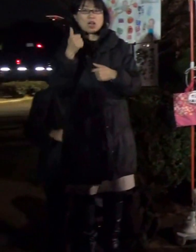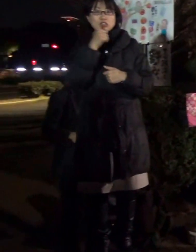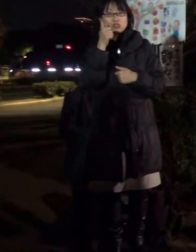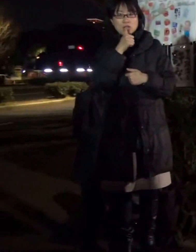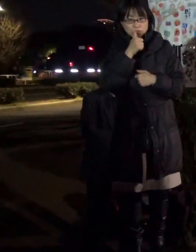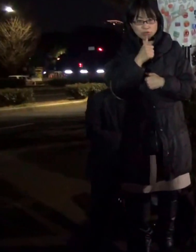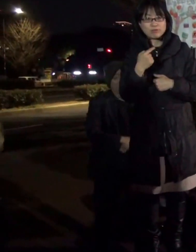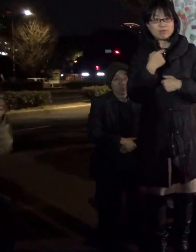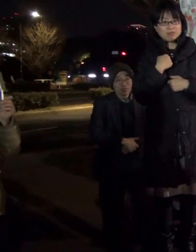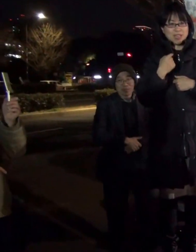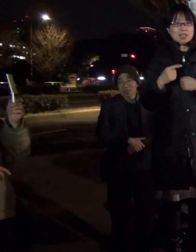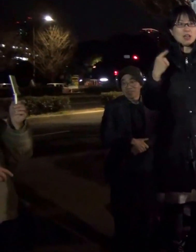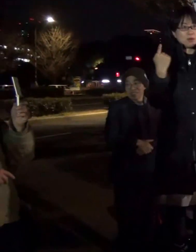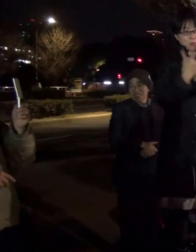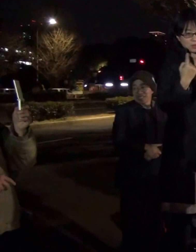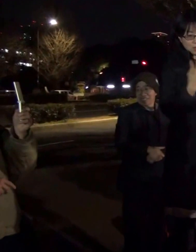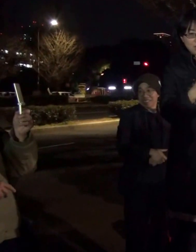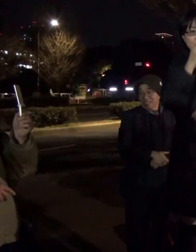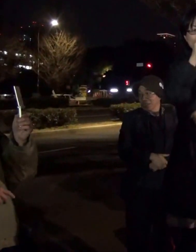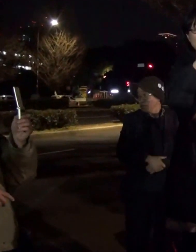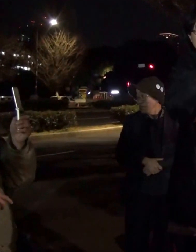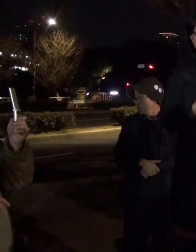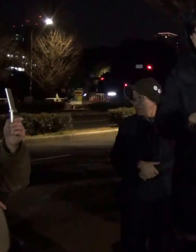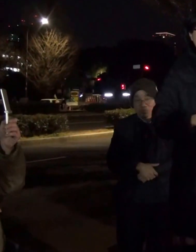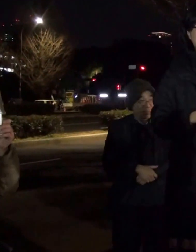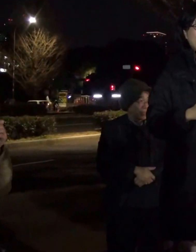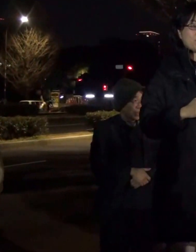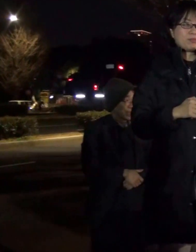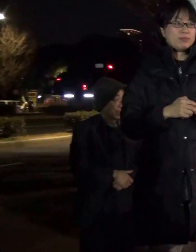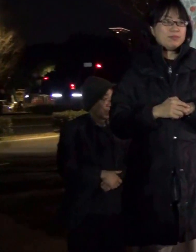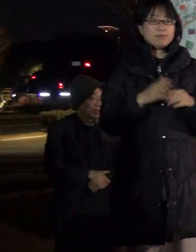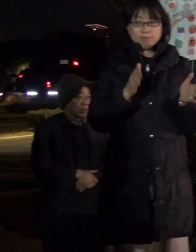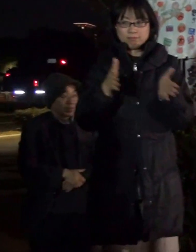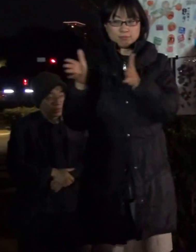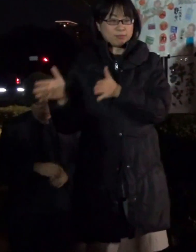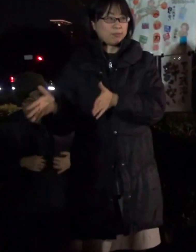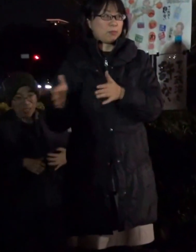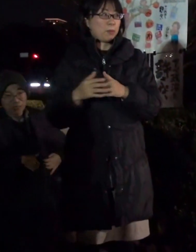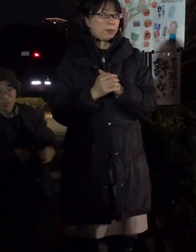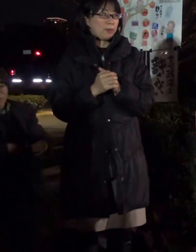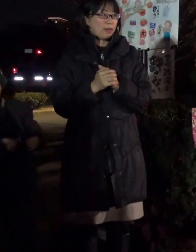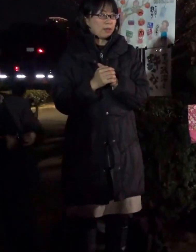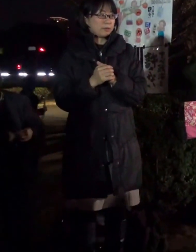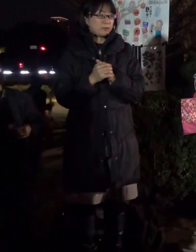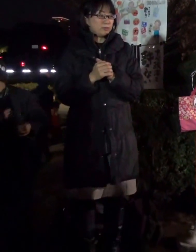沢さんです。よろしくお願いします。はい、ではお願いします。